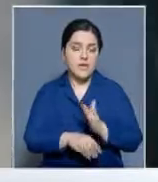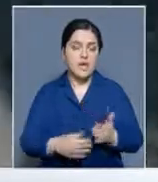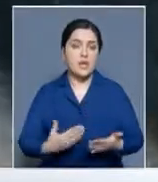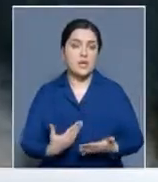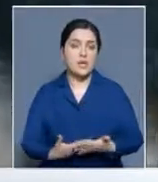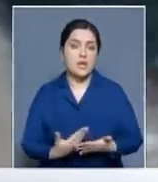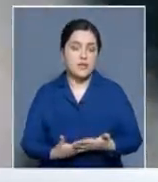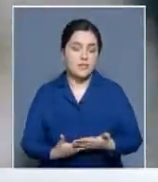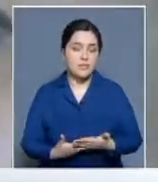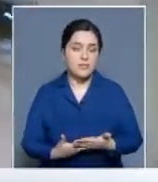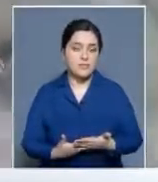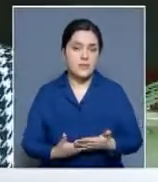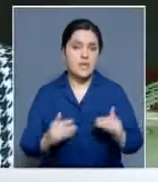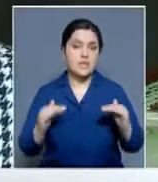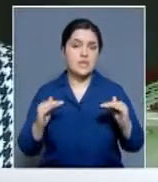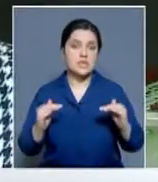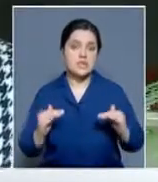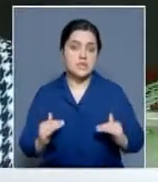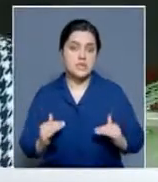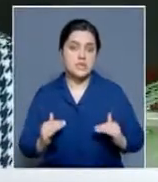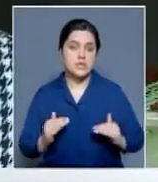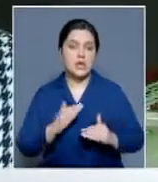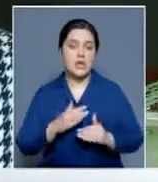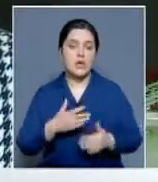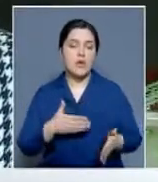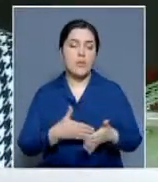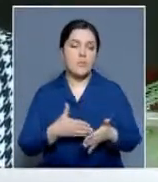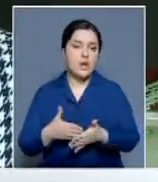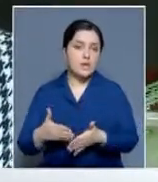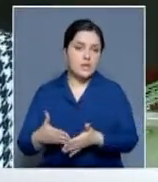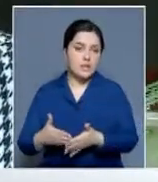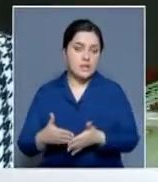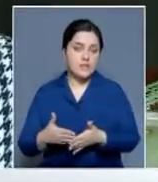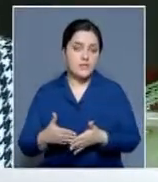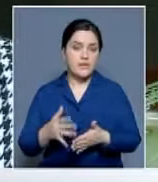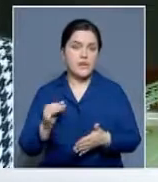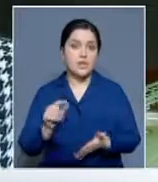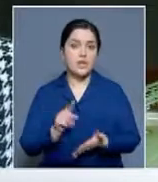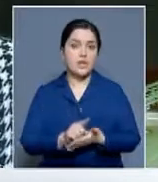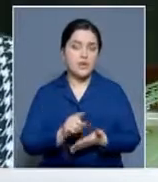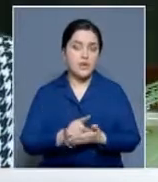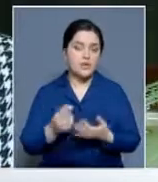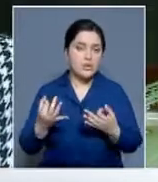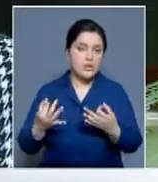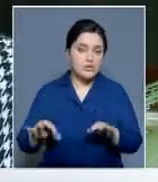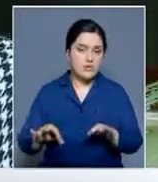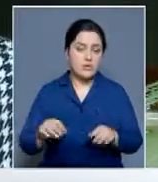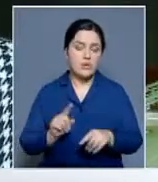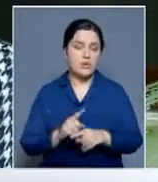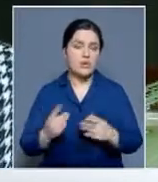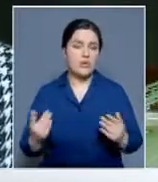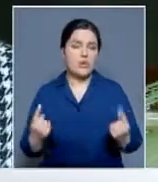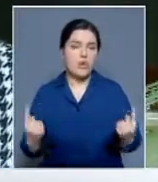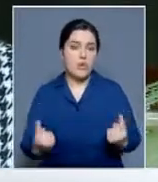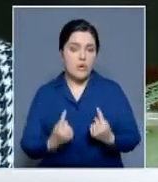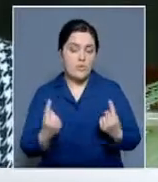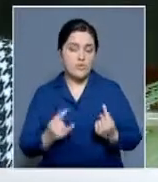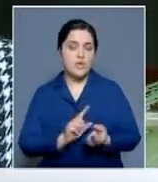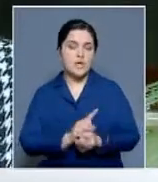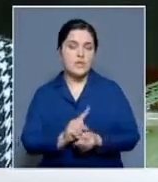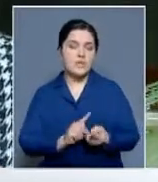Например, это снижение очень многих барьеров, в том числе налоговых, разрешительных и прочих. Это